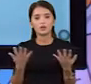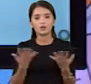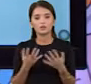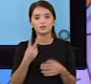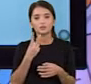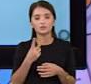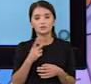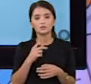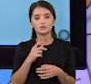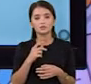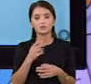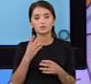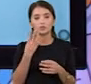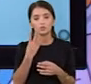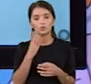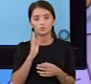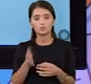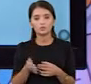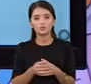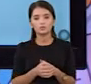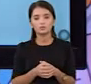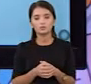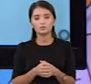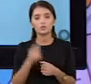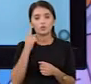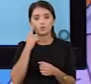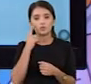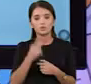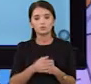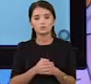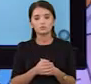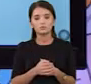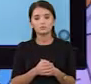Qaysi ikki sonning yig'indisi 4 ga teng? O'ylang.